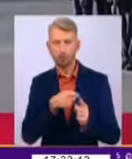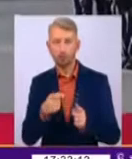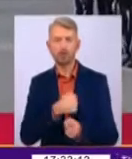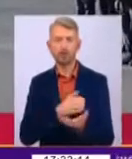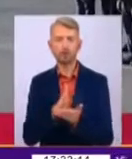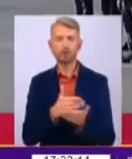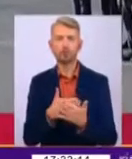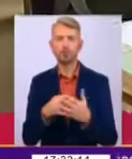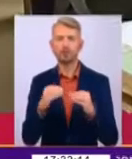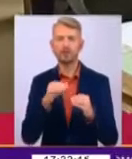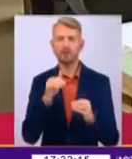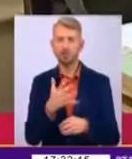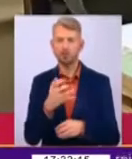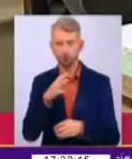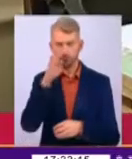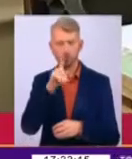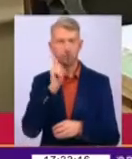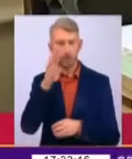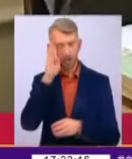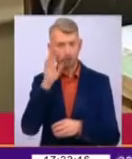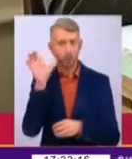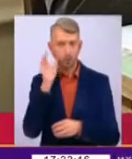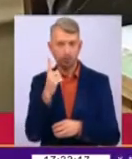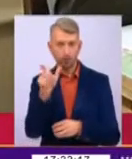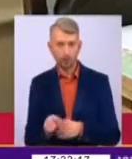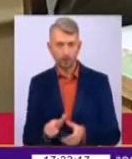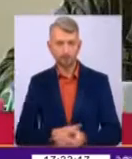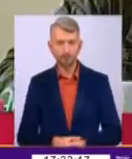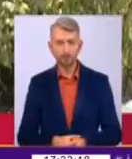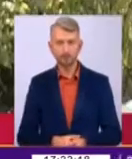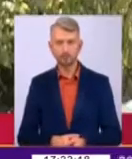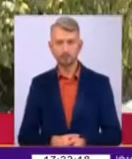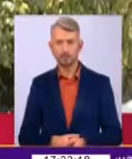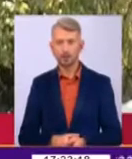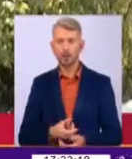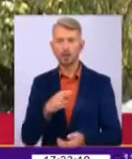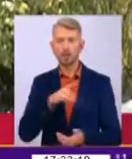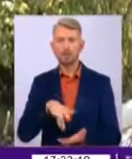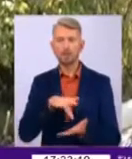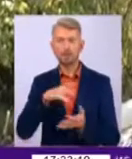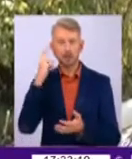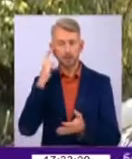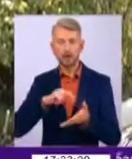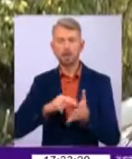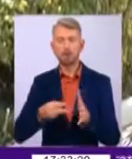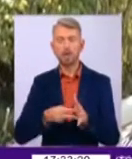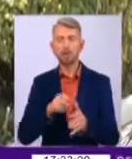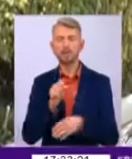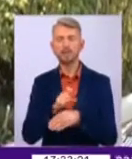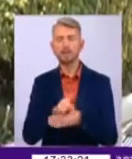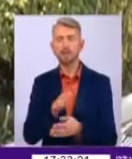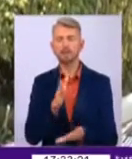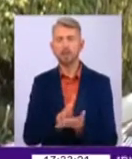10,5 тисяч юнаків. Послухаємо одного з них. Для міста Києва планове завдання